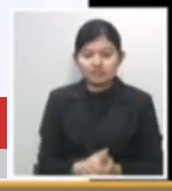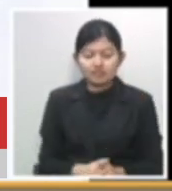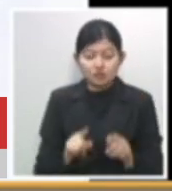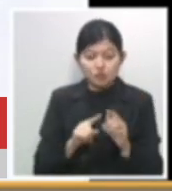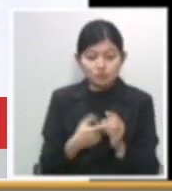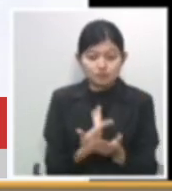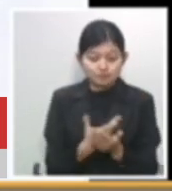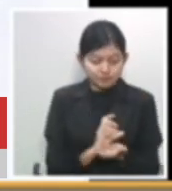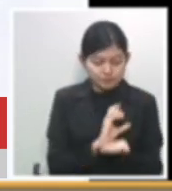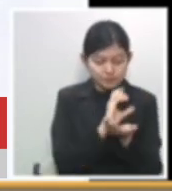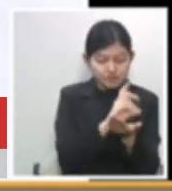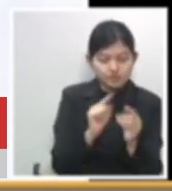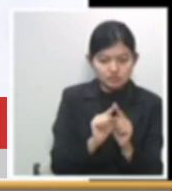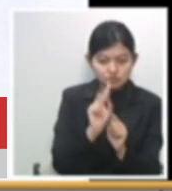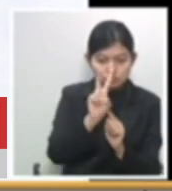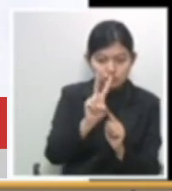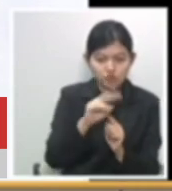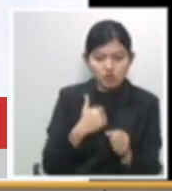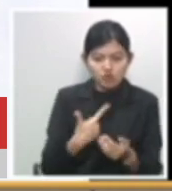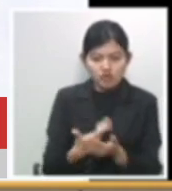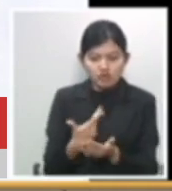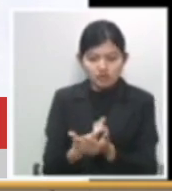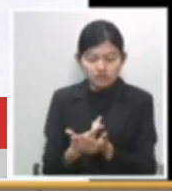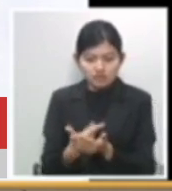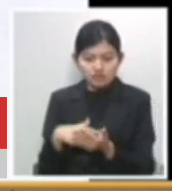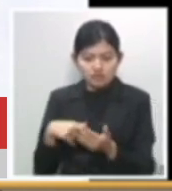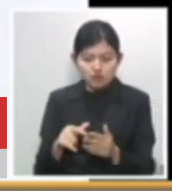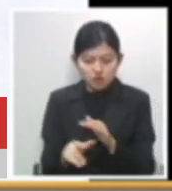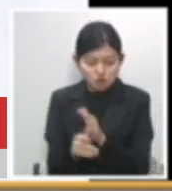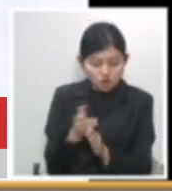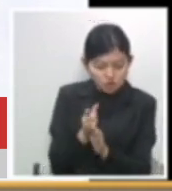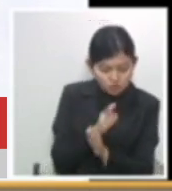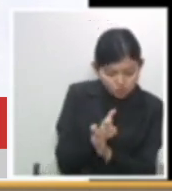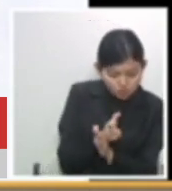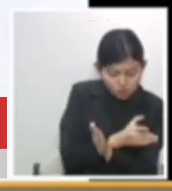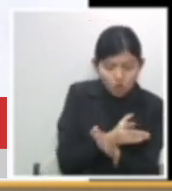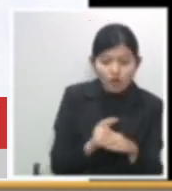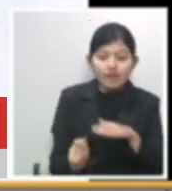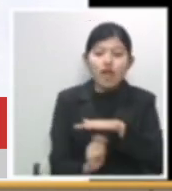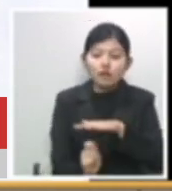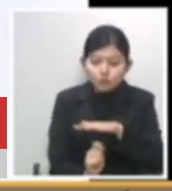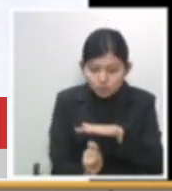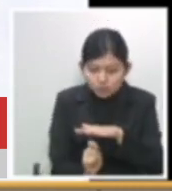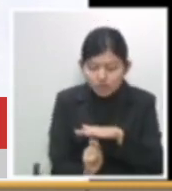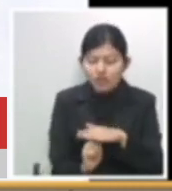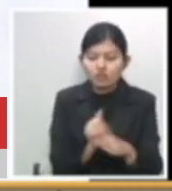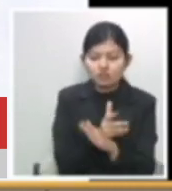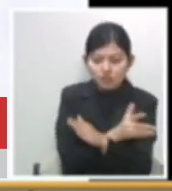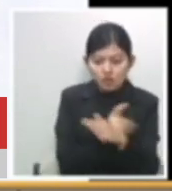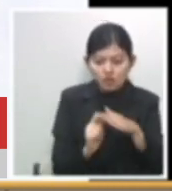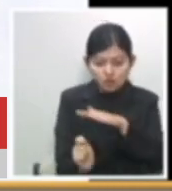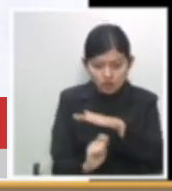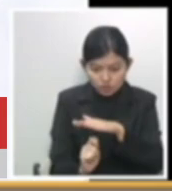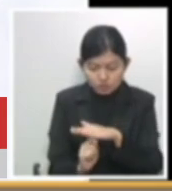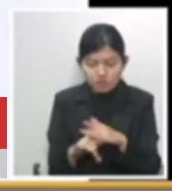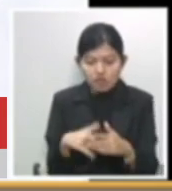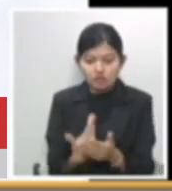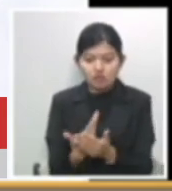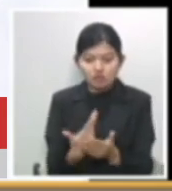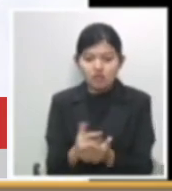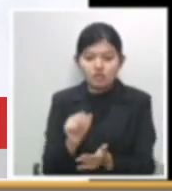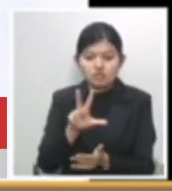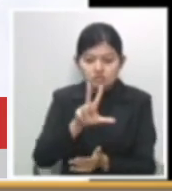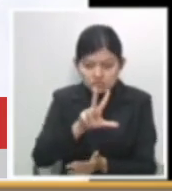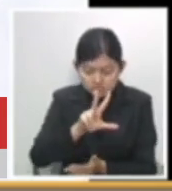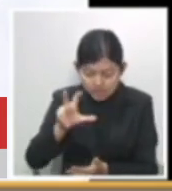2ที่ผมอยากจะชี้ให้เห็นก็คือเรื่องการศึกษาก่อนปฐมวัยครับการศึกษาก่อนปฐมวัยนั้นได้งบทั้งหมด303ล้านบา